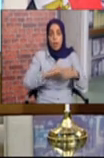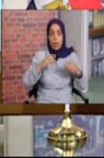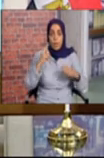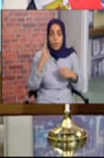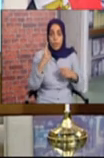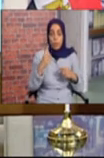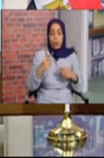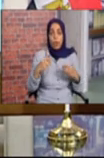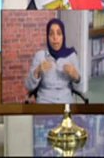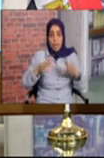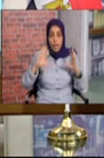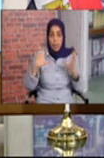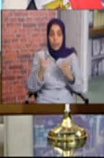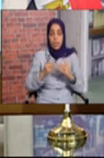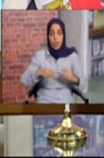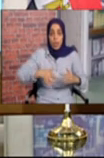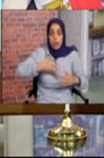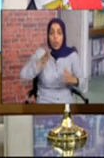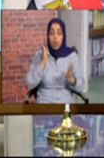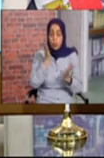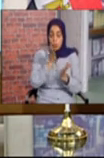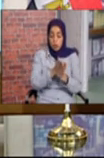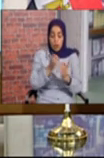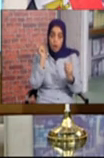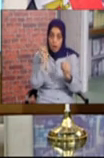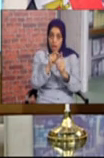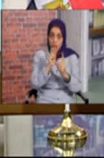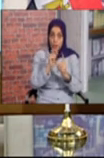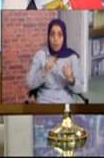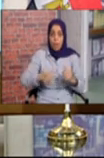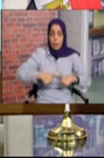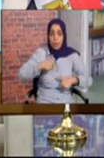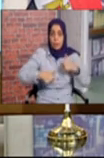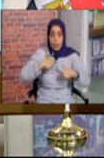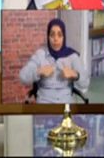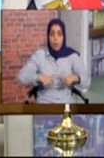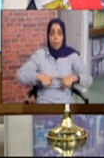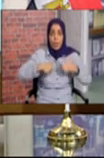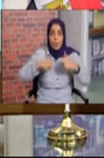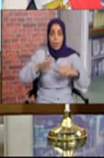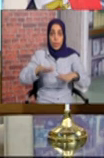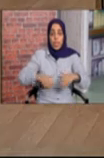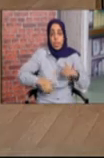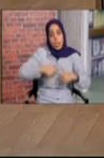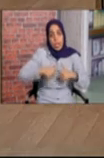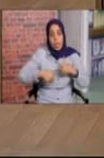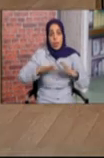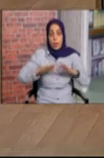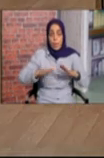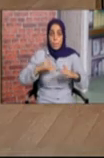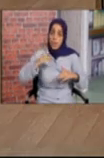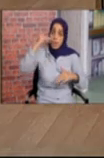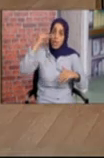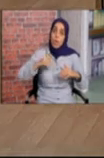وبيبقى فيه عمليه ان احنا نوصل لهدف ننجح المكان ده فهيبقى فيه النجاح فبناء